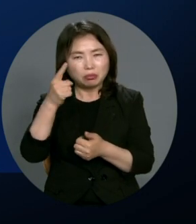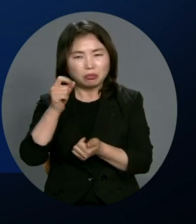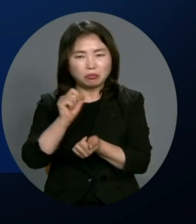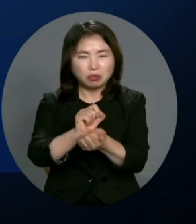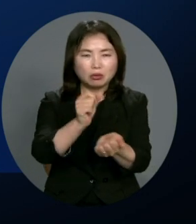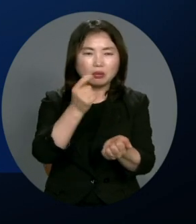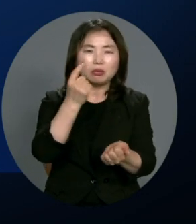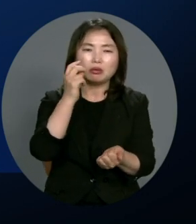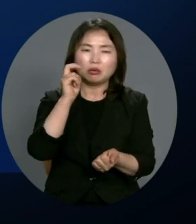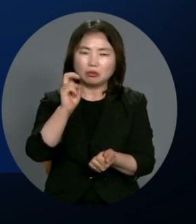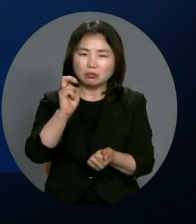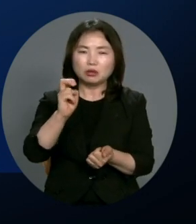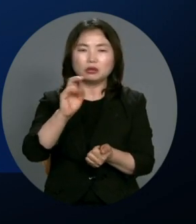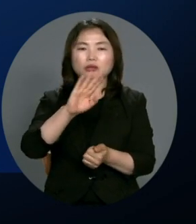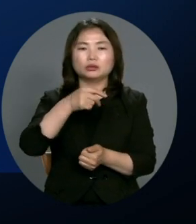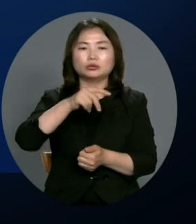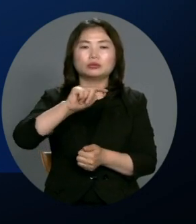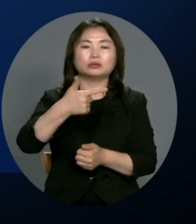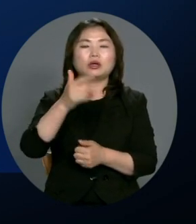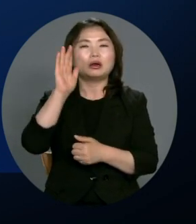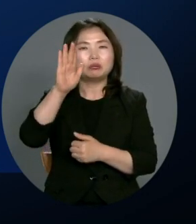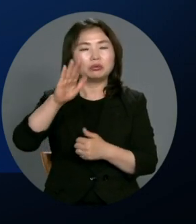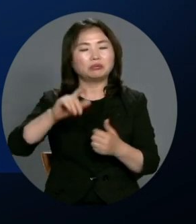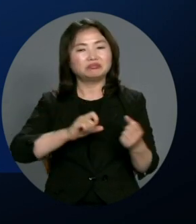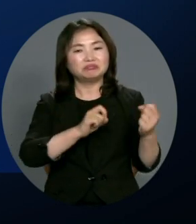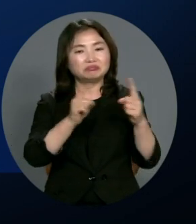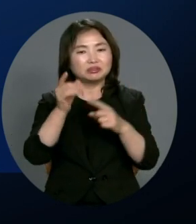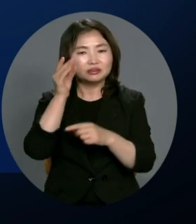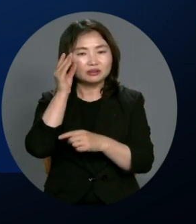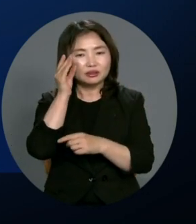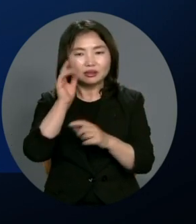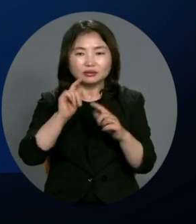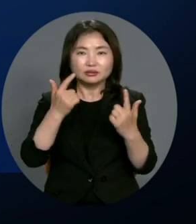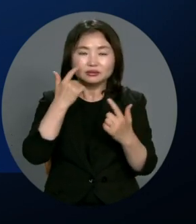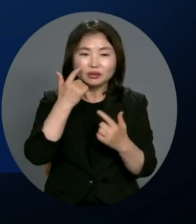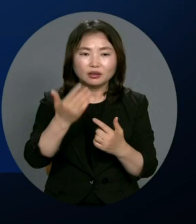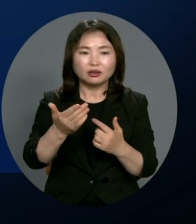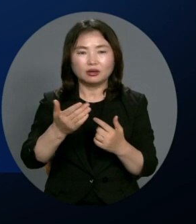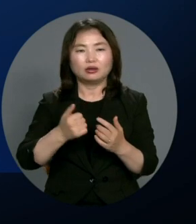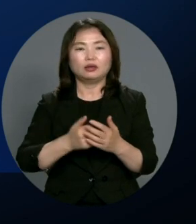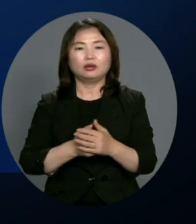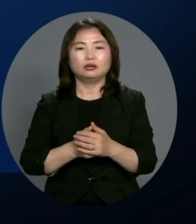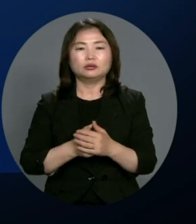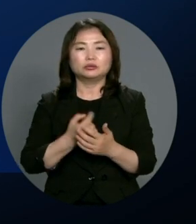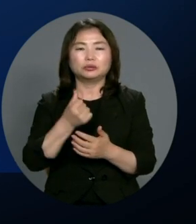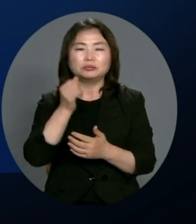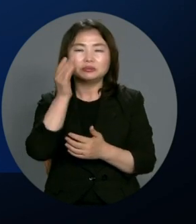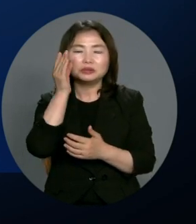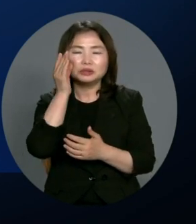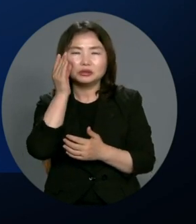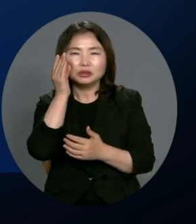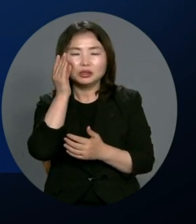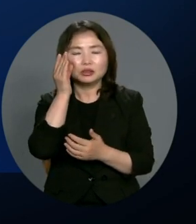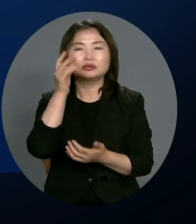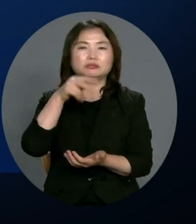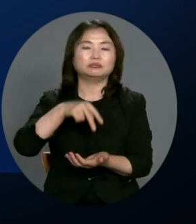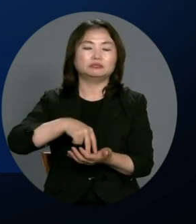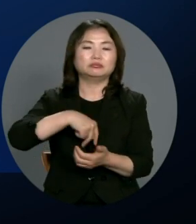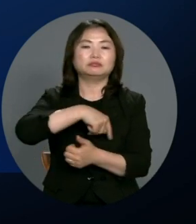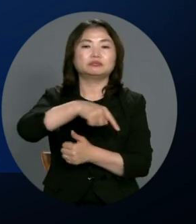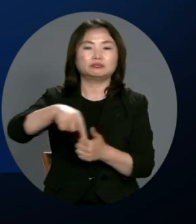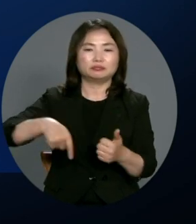그런 영향으로 인해서 앞으로 부동산 시장에 훈기가 좀 들어오는 거 아닌가 시장에서는 이제 그렇게 좀